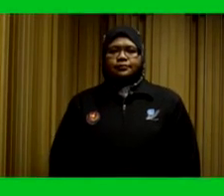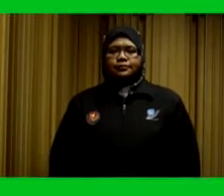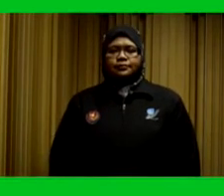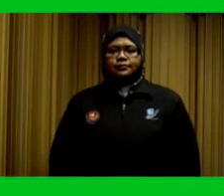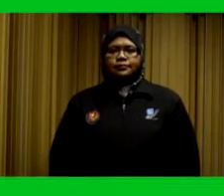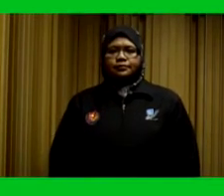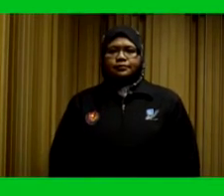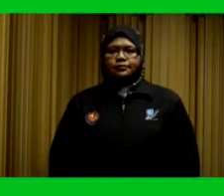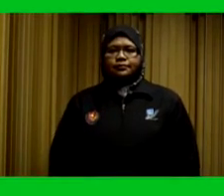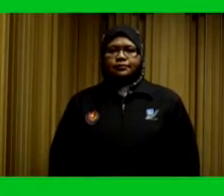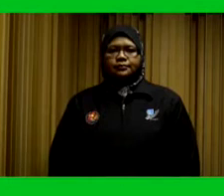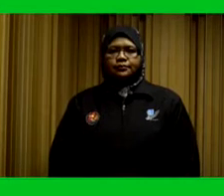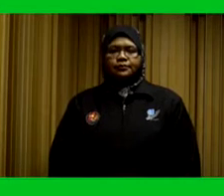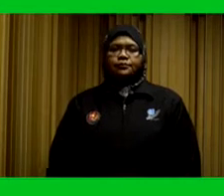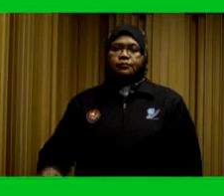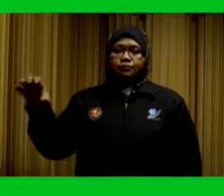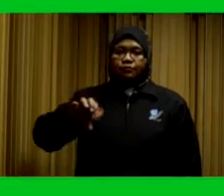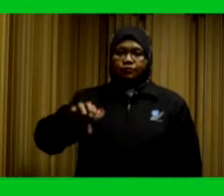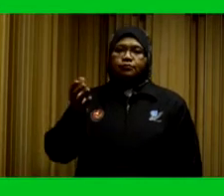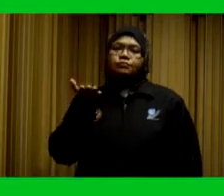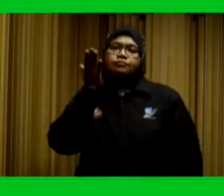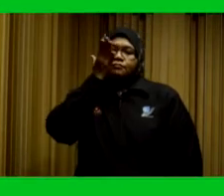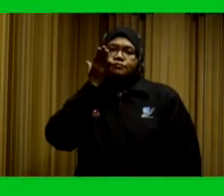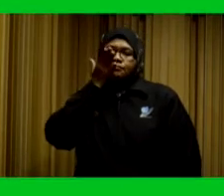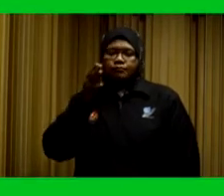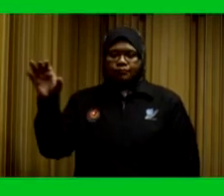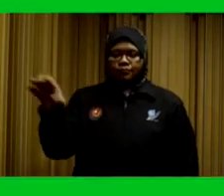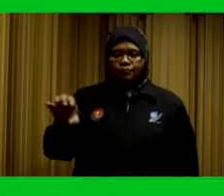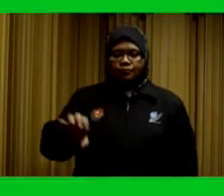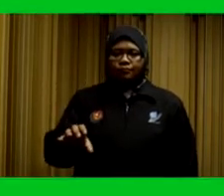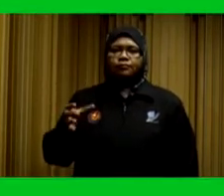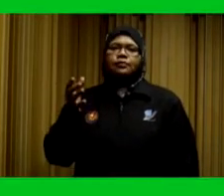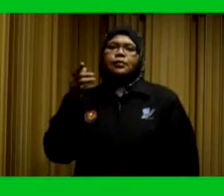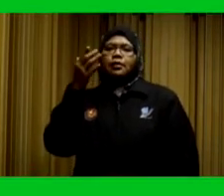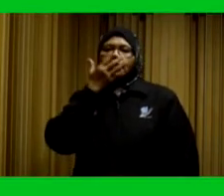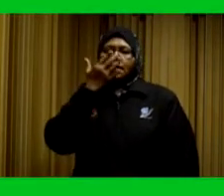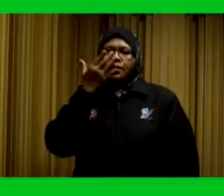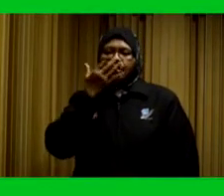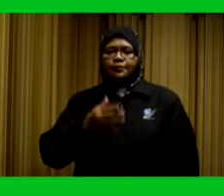Masukkan sos tomato dan sos cili ke dalam kuali.